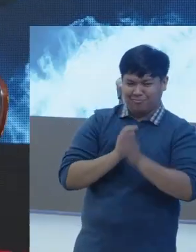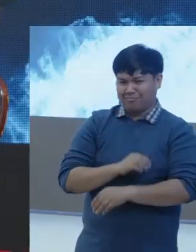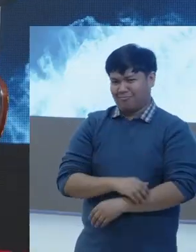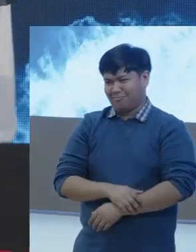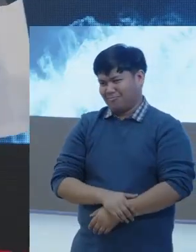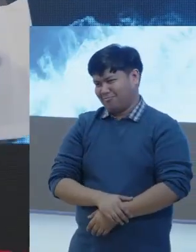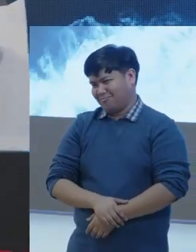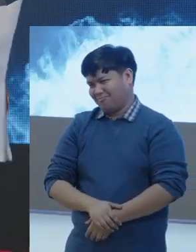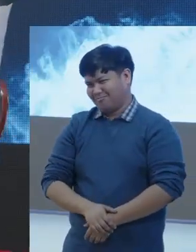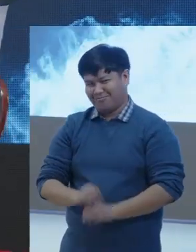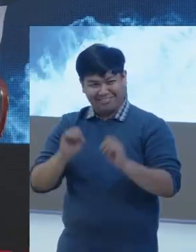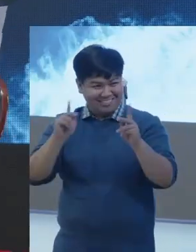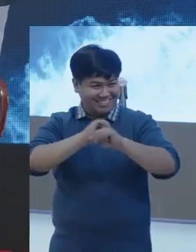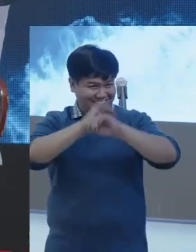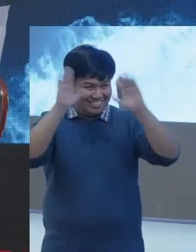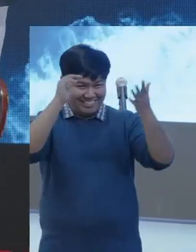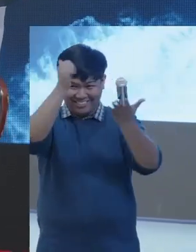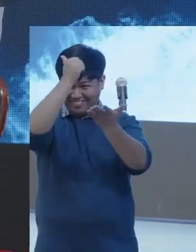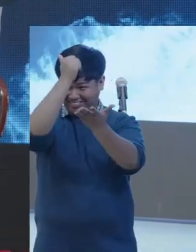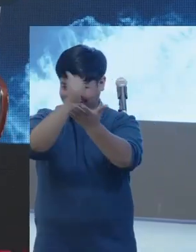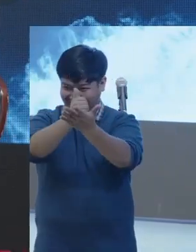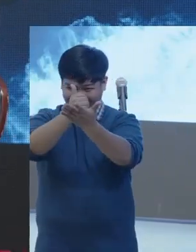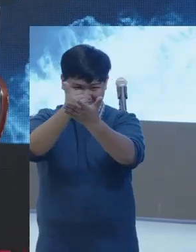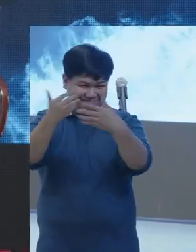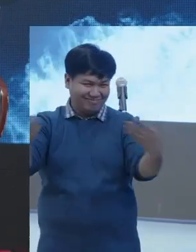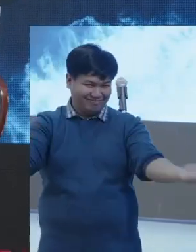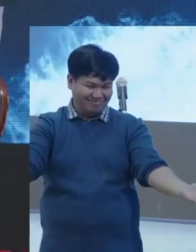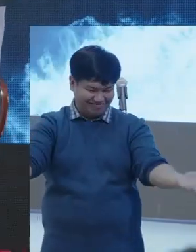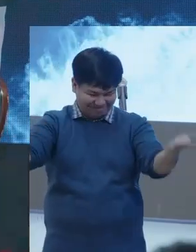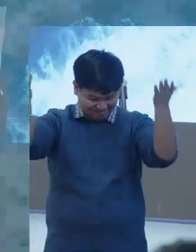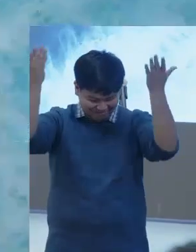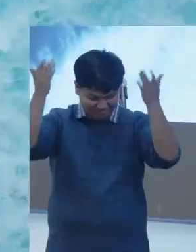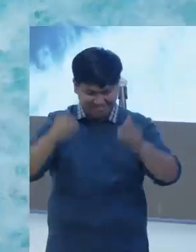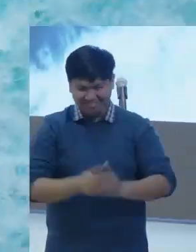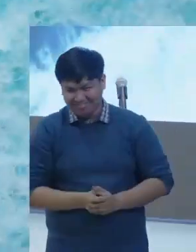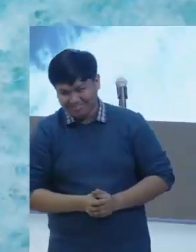Tayo po'y tumayo. Tayo mananalangin.